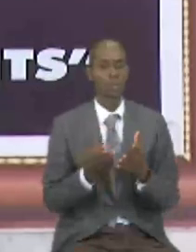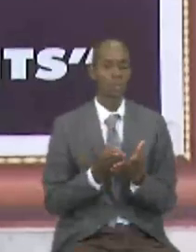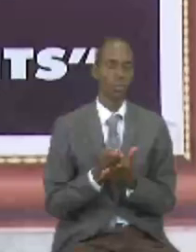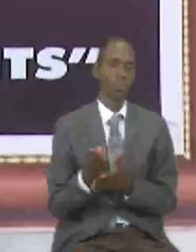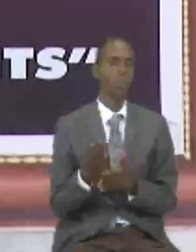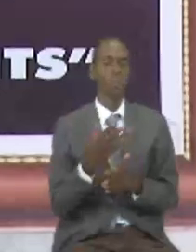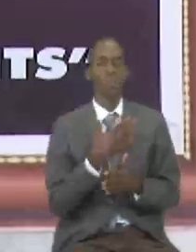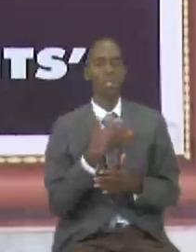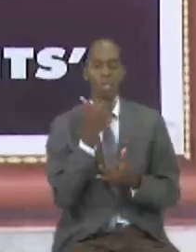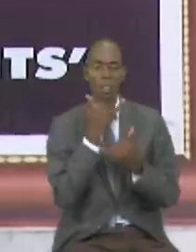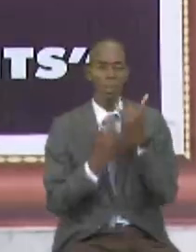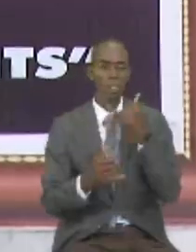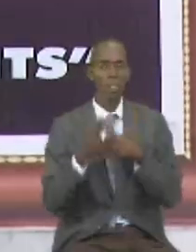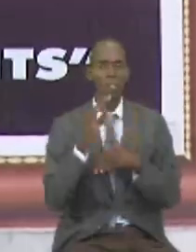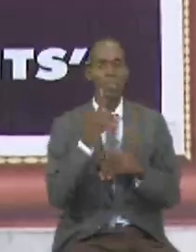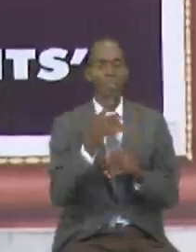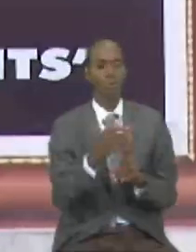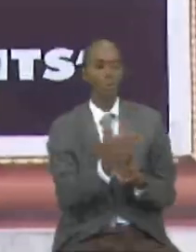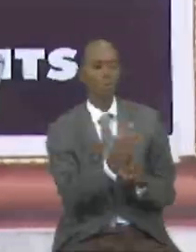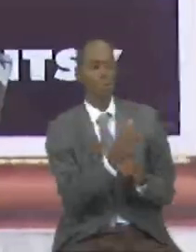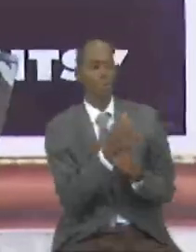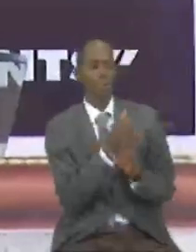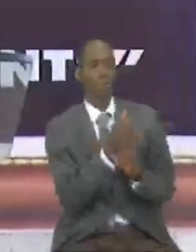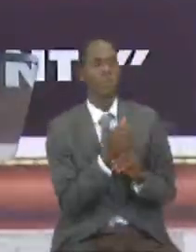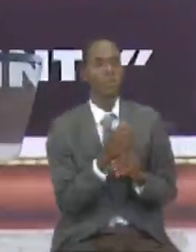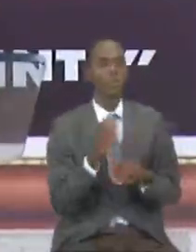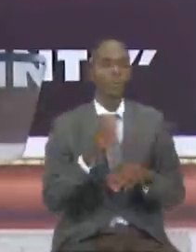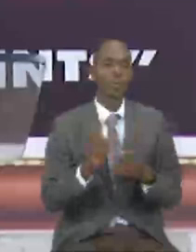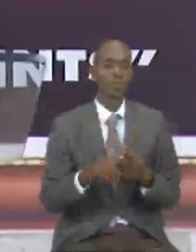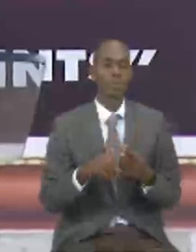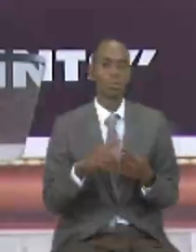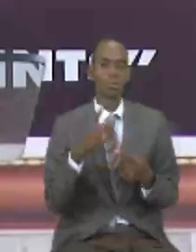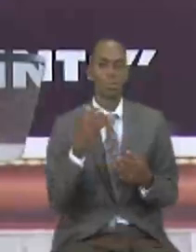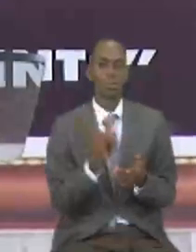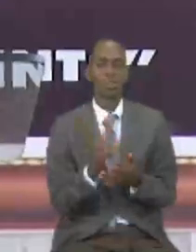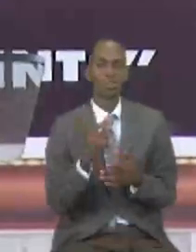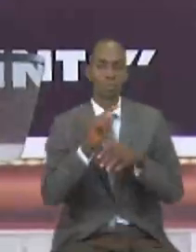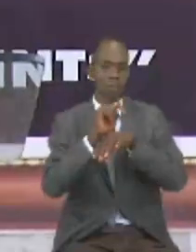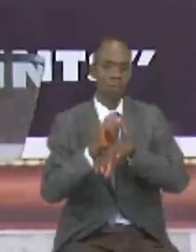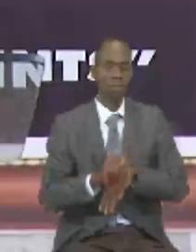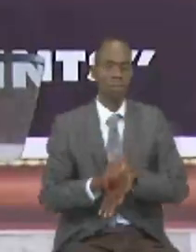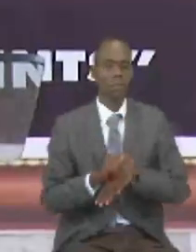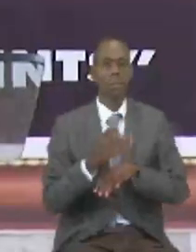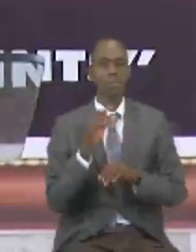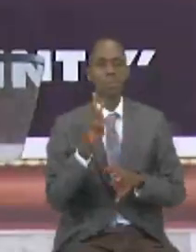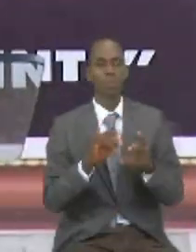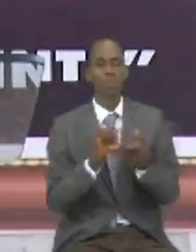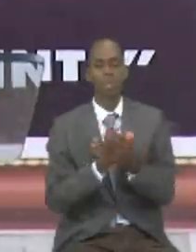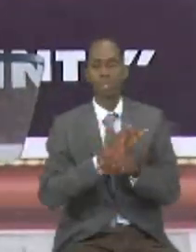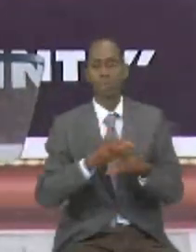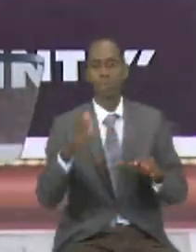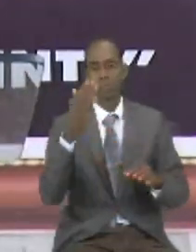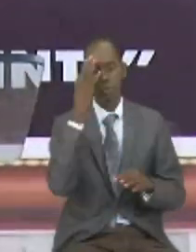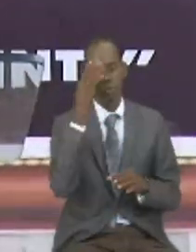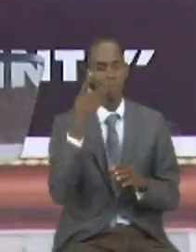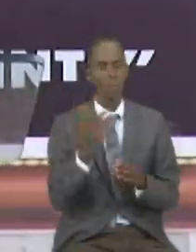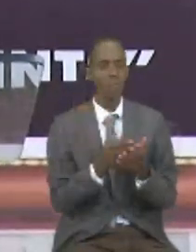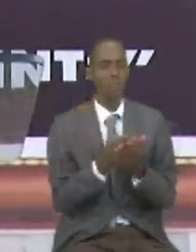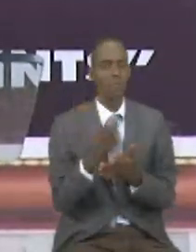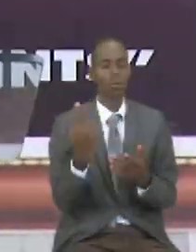la vérité et l'erreur, entre la vérité et la fausseté. Si tu embrasses les traditions de ces gens qui n'aiment pas la vérité,